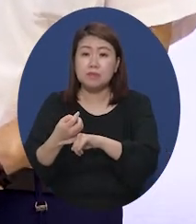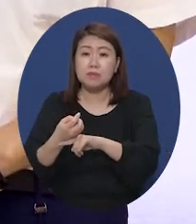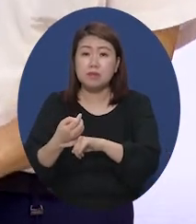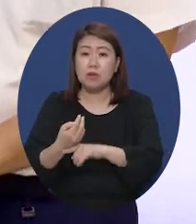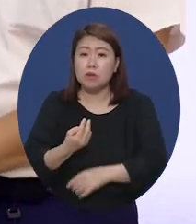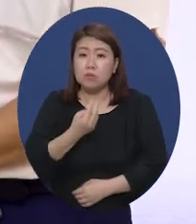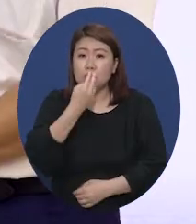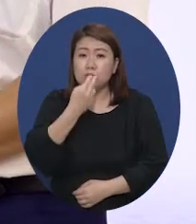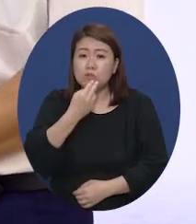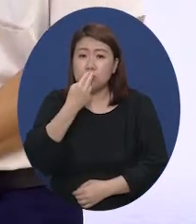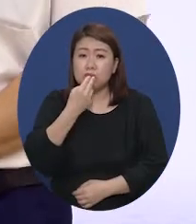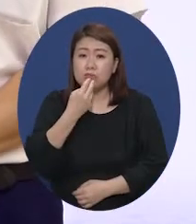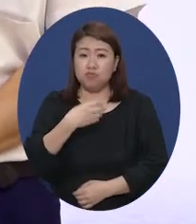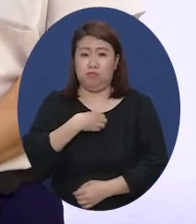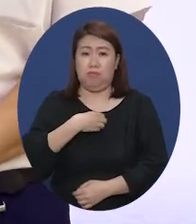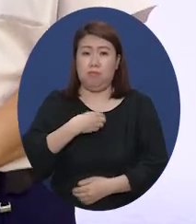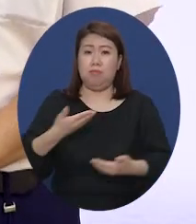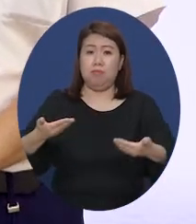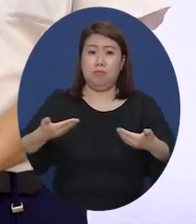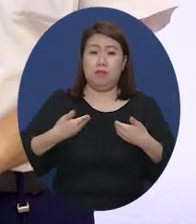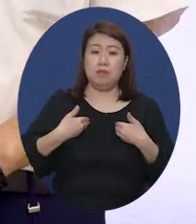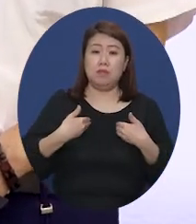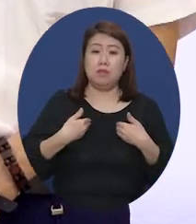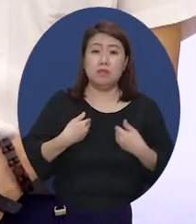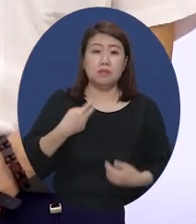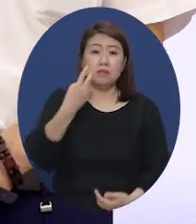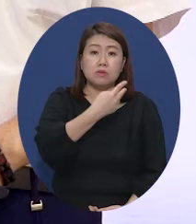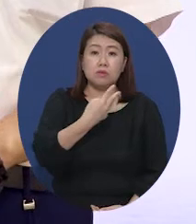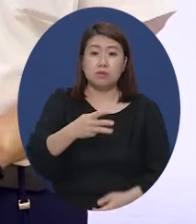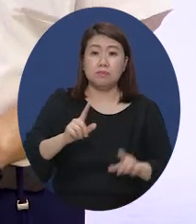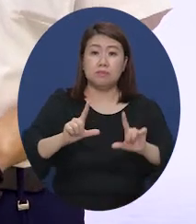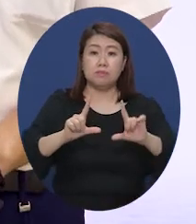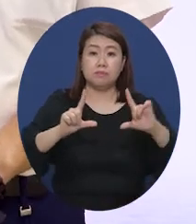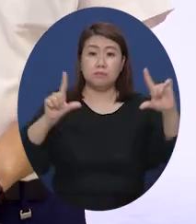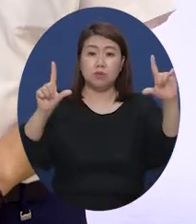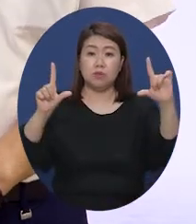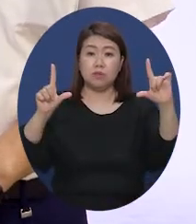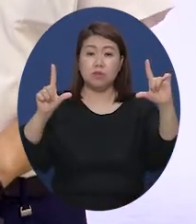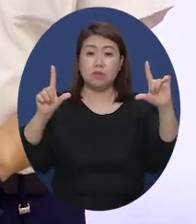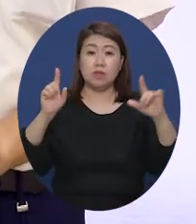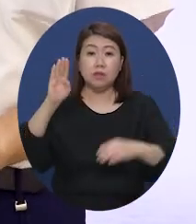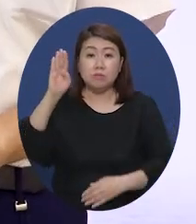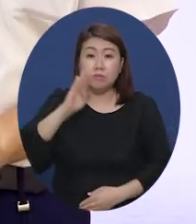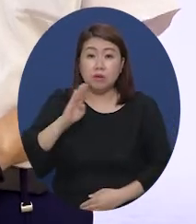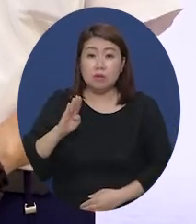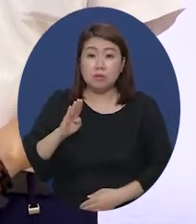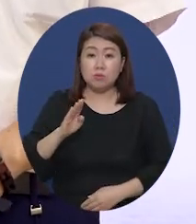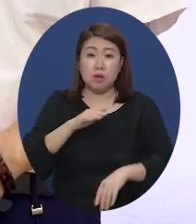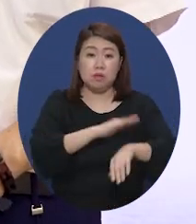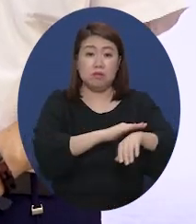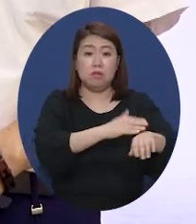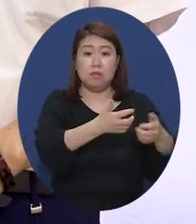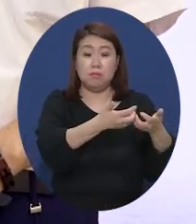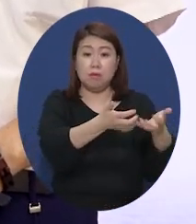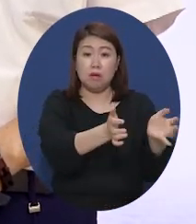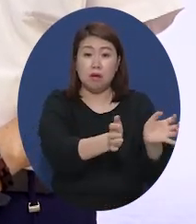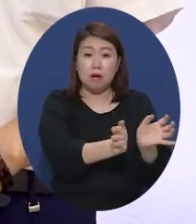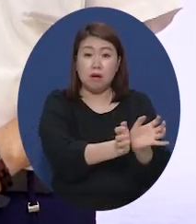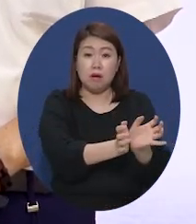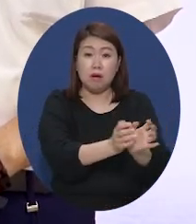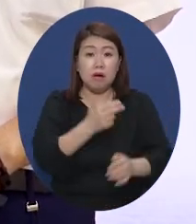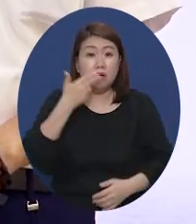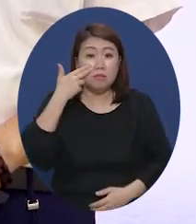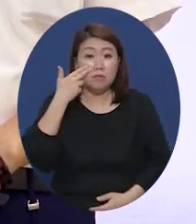대농장주들로부터 생명을 위험을 받고 있습니다. 왜냐하면 특히 2003년에 들어선 그 브라질 좌파 정권이